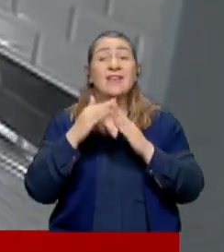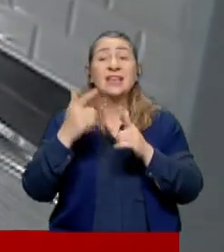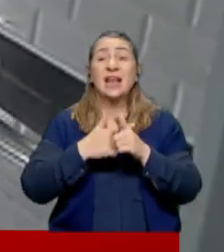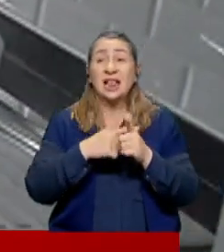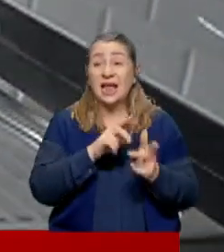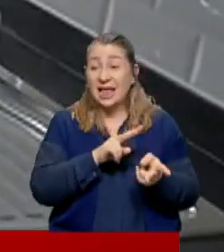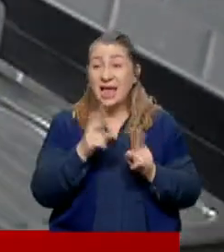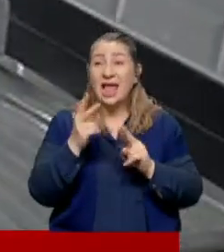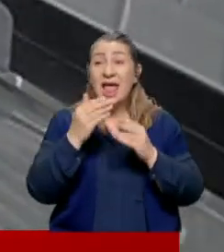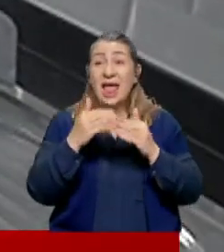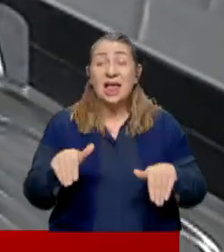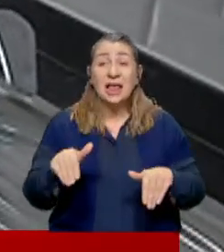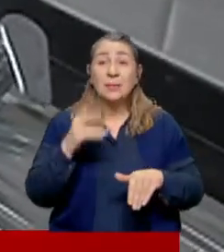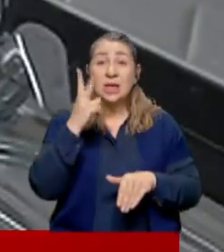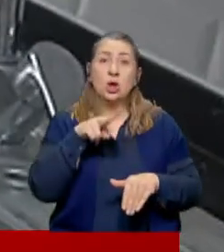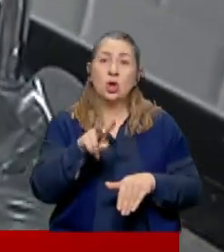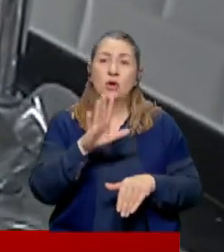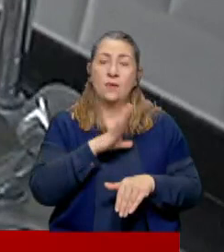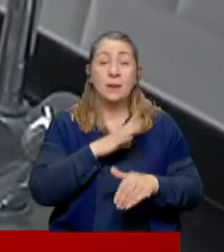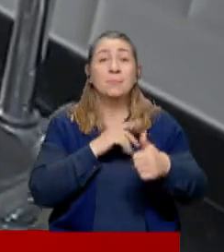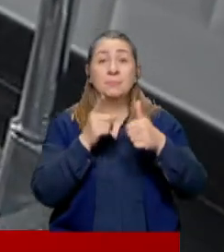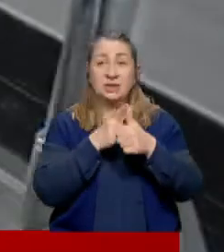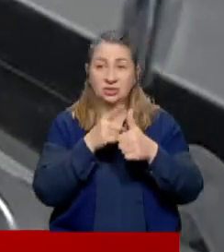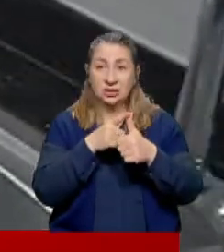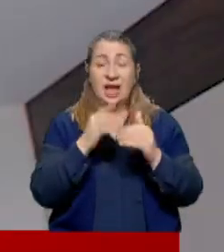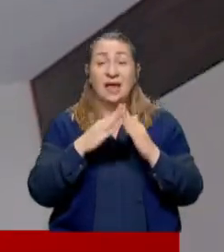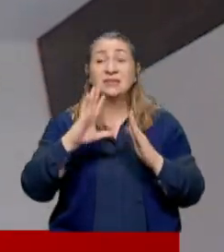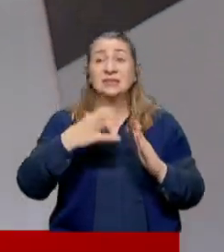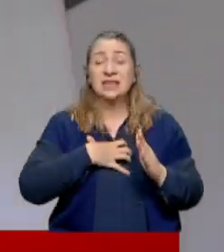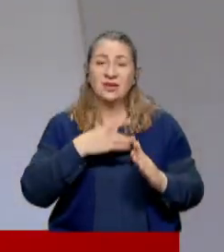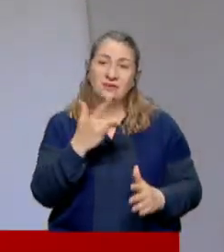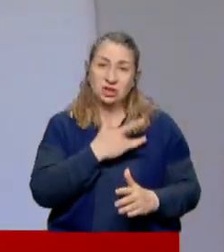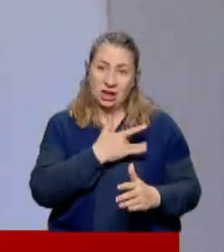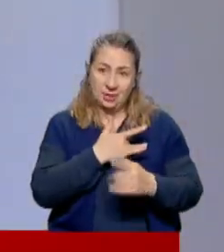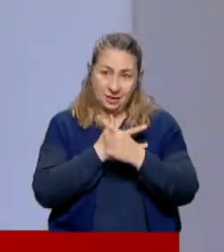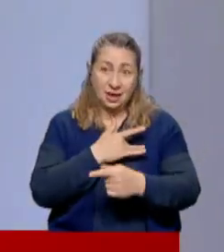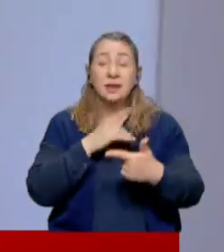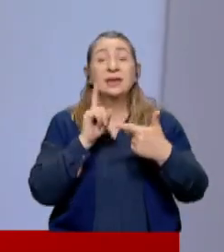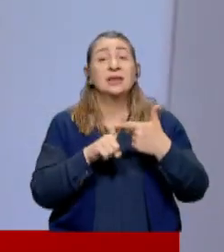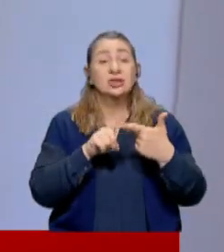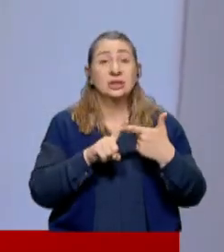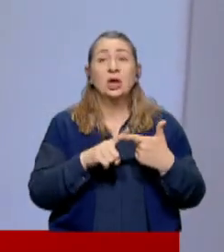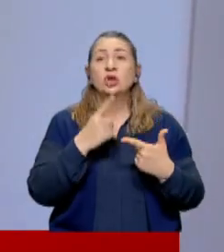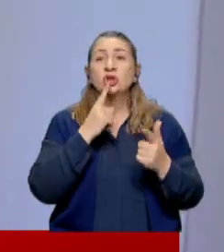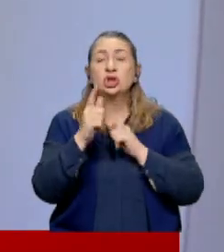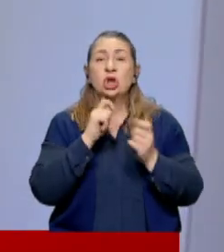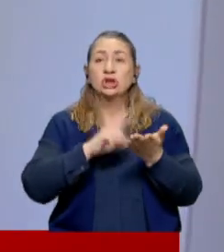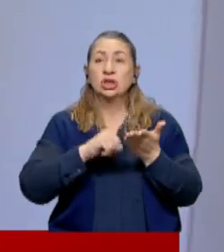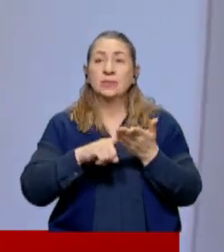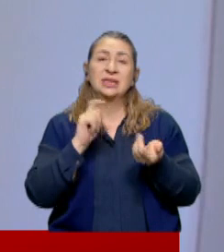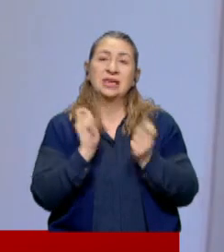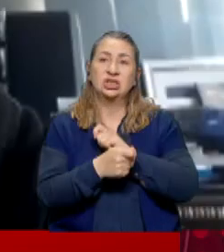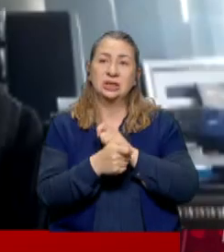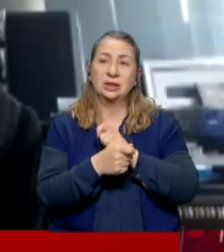kiralarına yansımasını engellemenin iki yolu var. Birincisi ev sahibinin vicdanı, ikincisi de sözleşmede